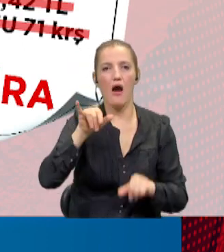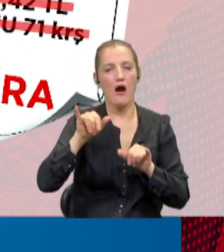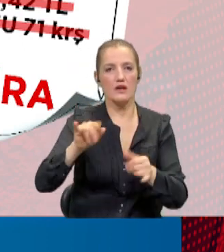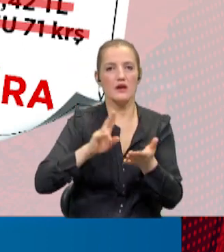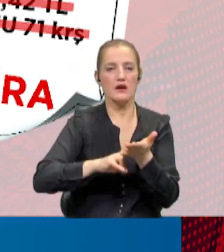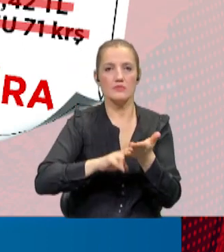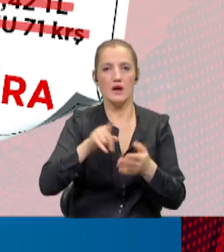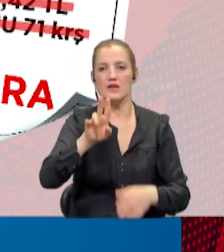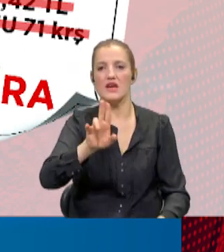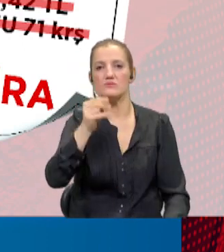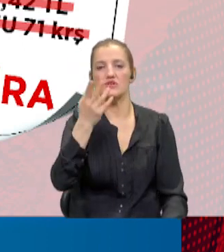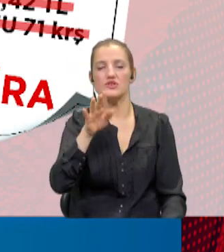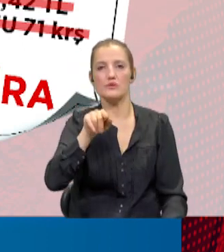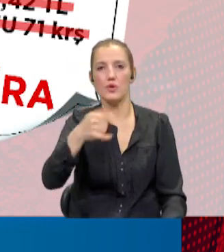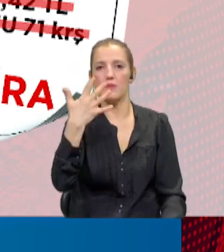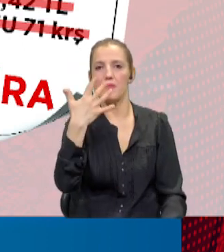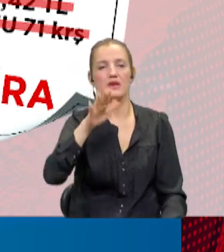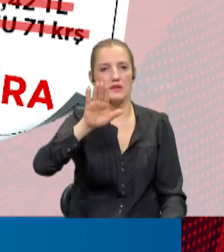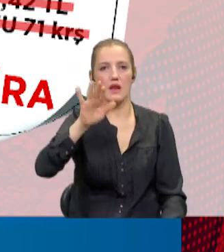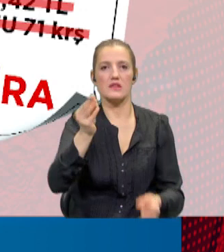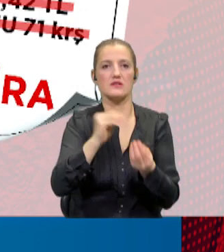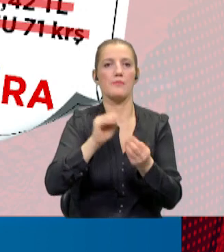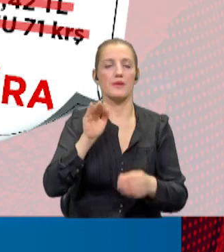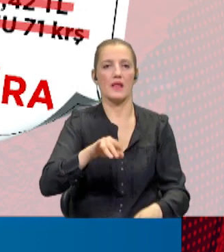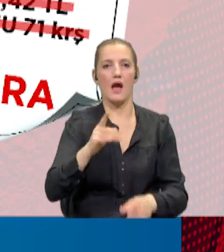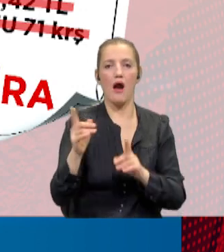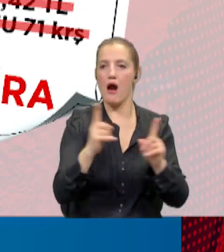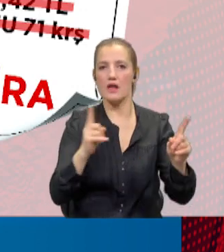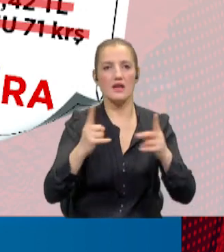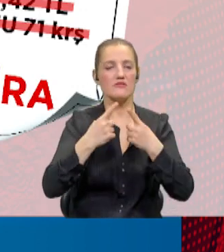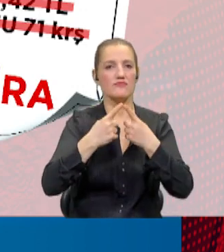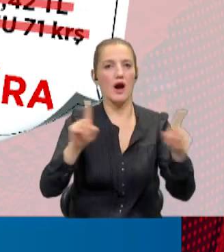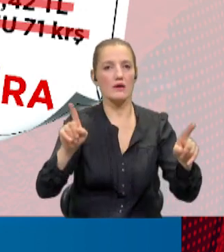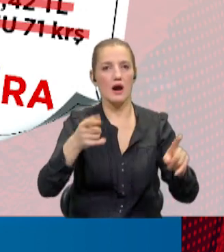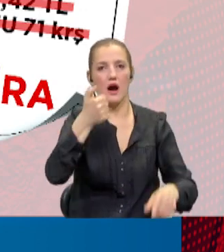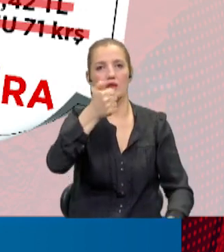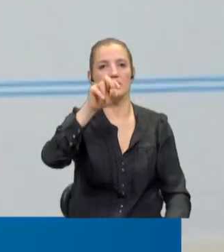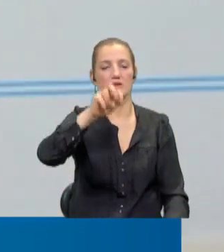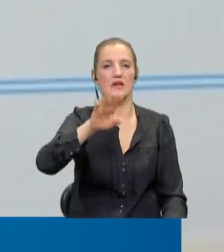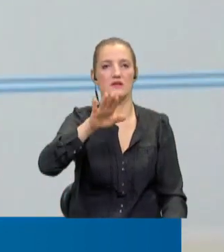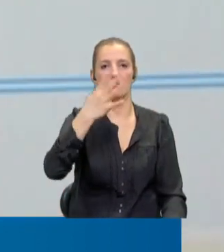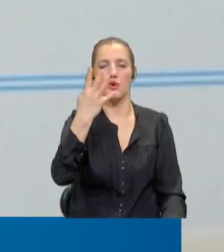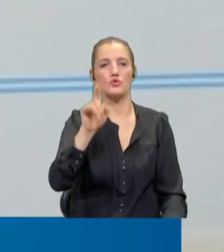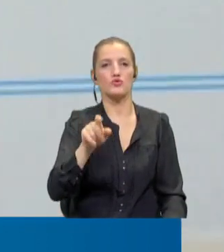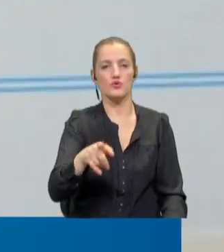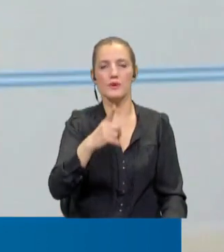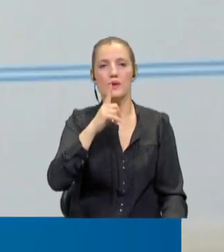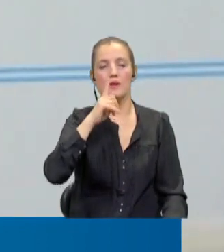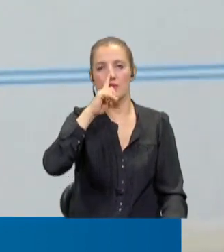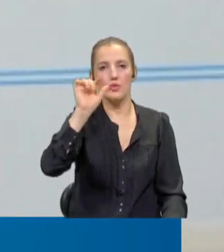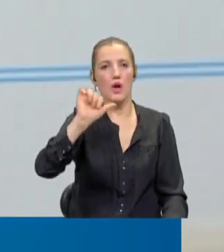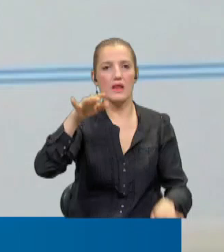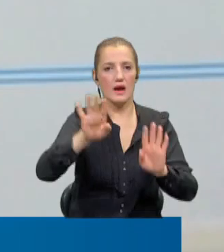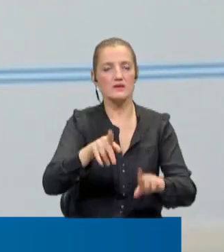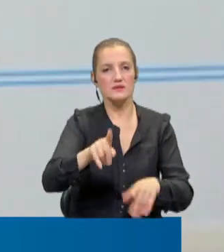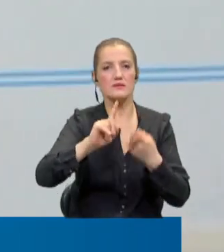tam 75.5 lira zam geldi Elektrik faturasını aradaki fark 68 lira 4 kuruş doğalgaz ve elektrik